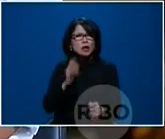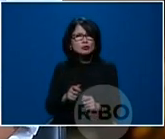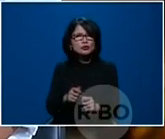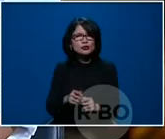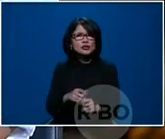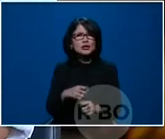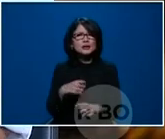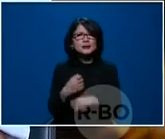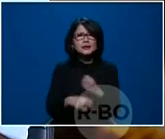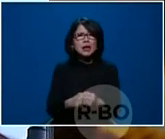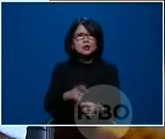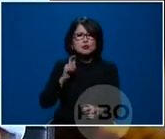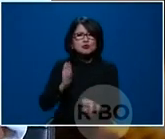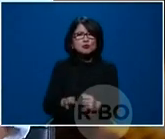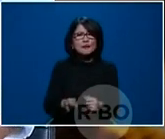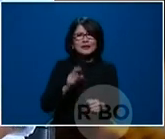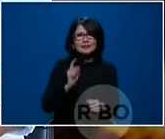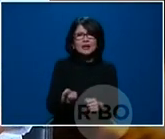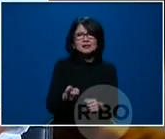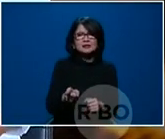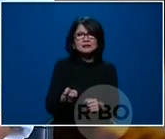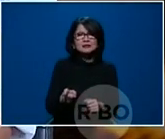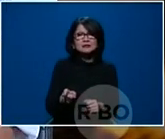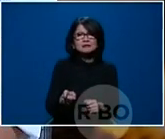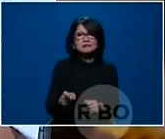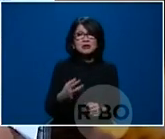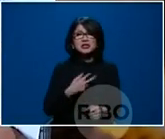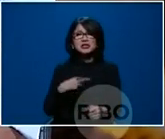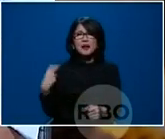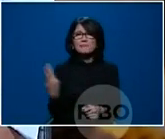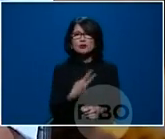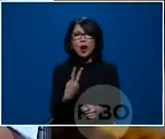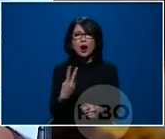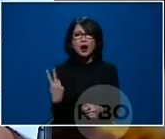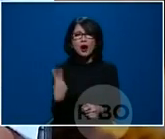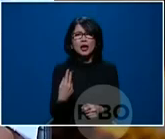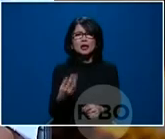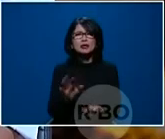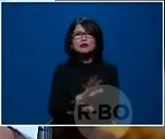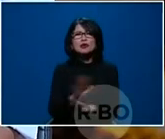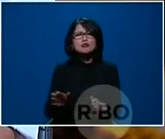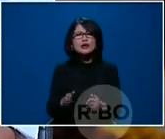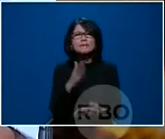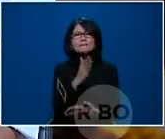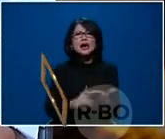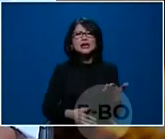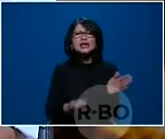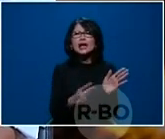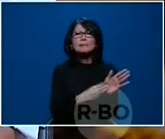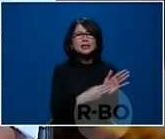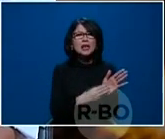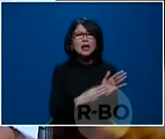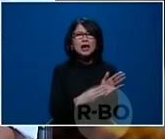hukuman yang tegas saya dan Bang sandi bukan bagian dari masalah kami tidak punya